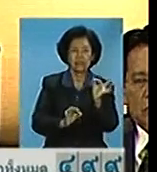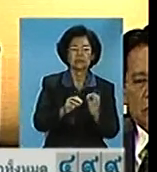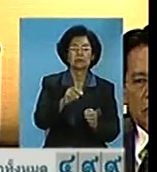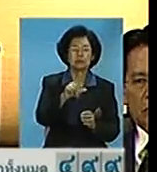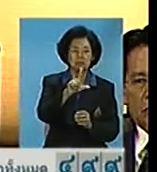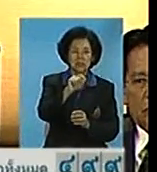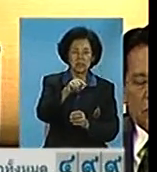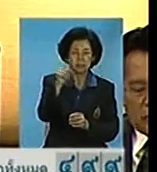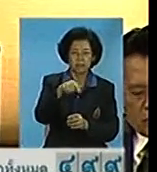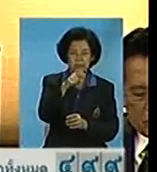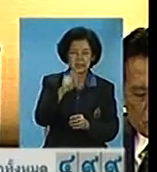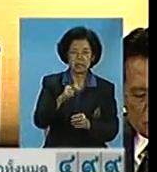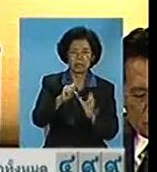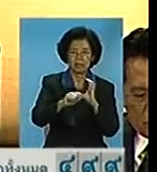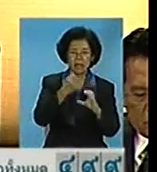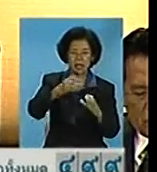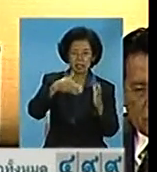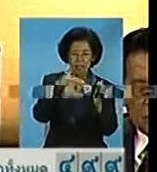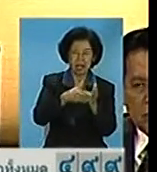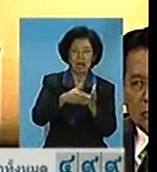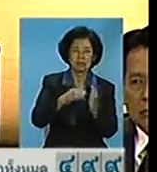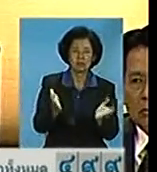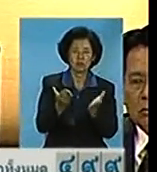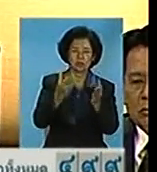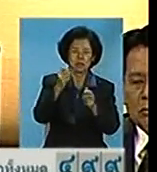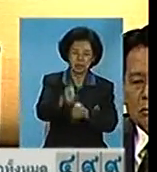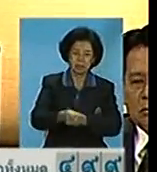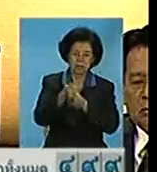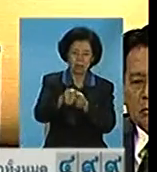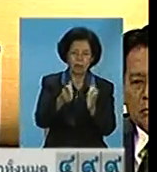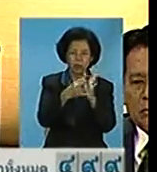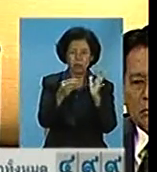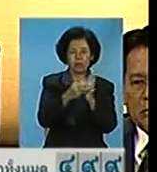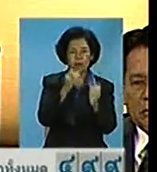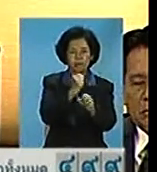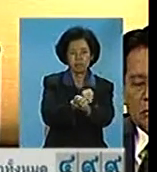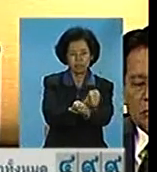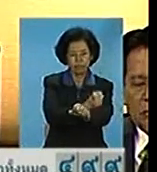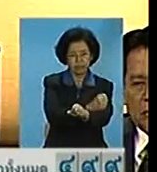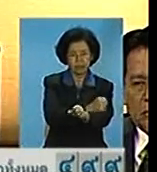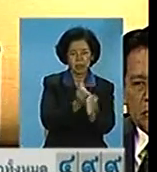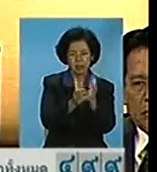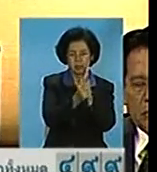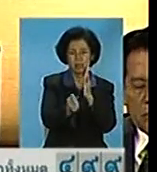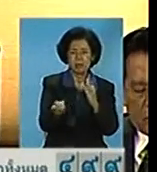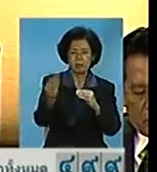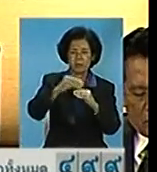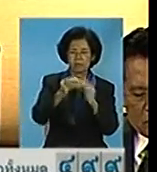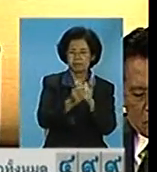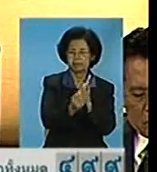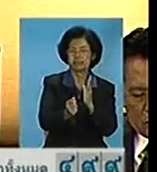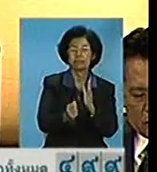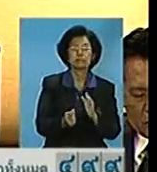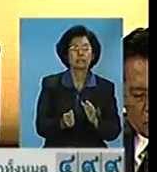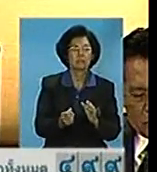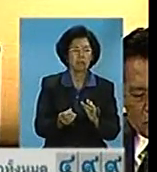ตลาดกลางส่งเสริมเกษตรกรอบรมแรงงานให้มีความเชี่ยวชาญเพิ่มทักษะอยู่ในนี้หมดครับจะ